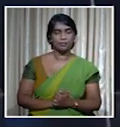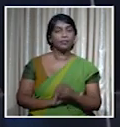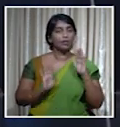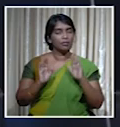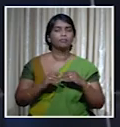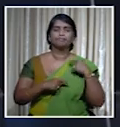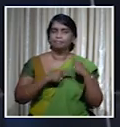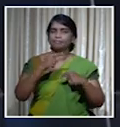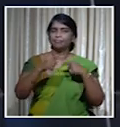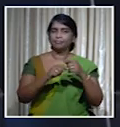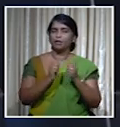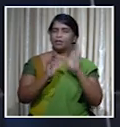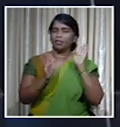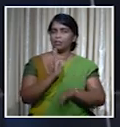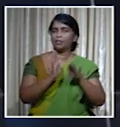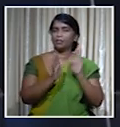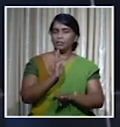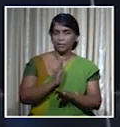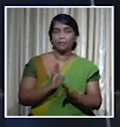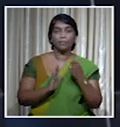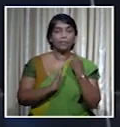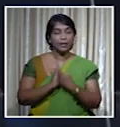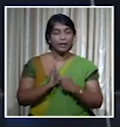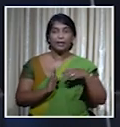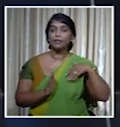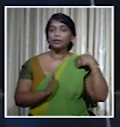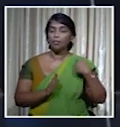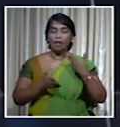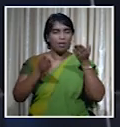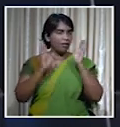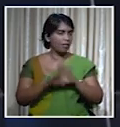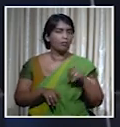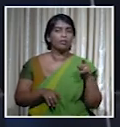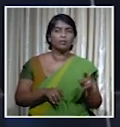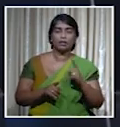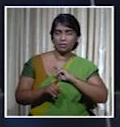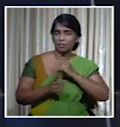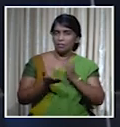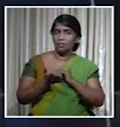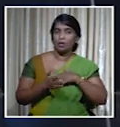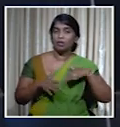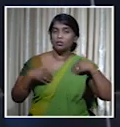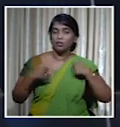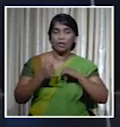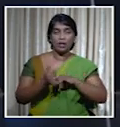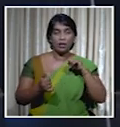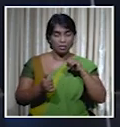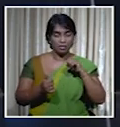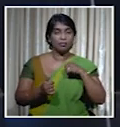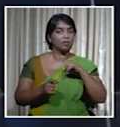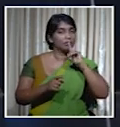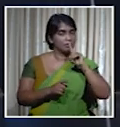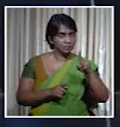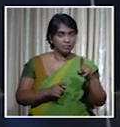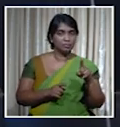නමුත් දිගින් දිගට මේක කරන්න නැතුව පැහැර හැරියා. නීතිපතිවරයා අවසානයේදී දිගටම සෞඛ්‍ය ලේකම්වරයාට බල මැදිහත්